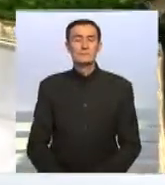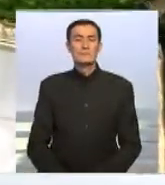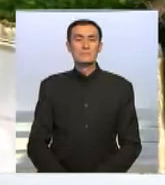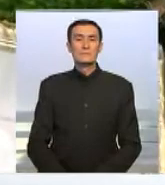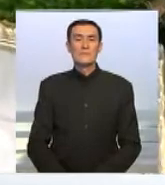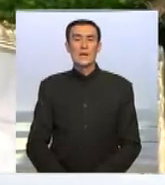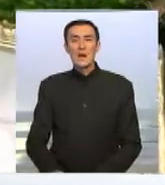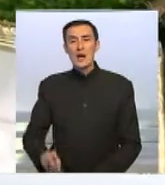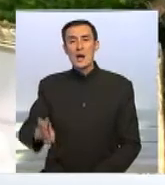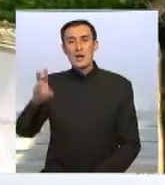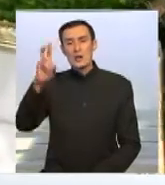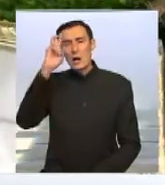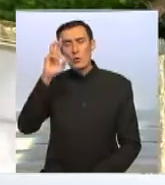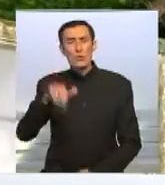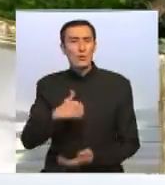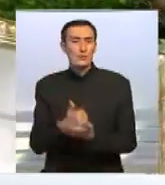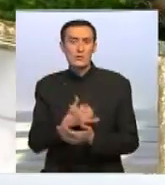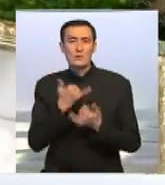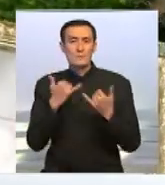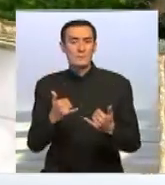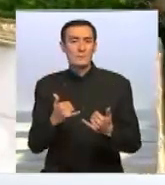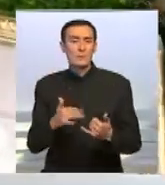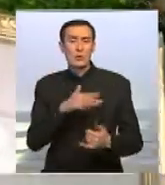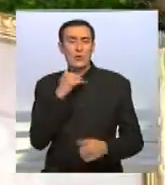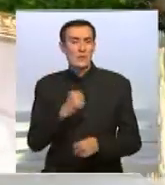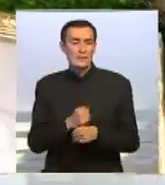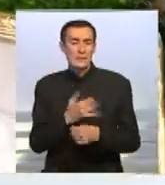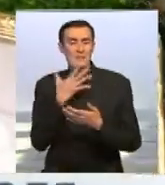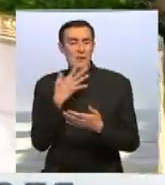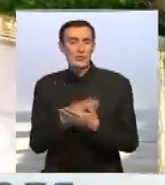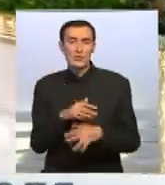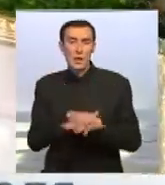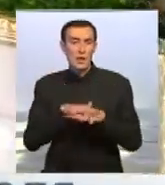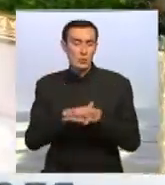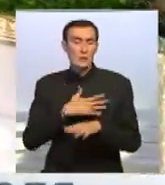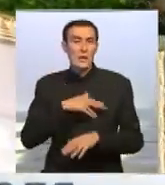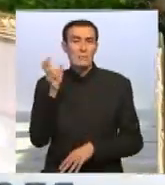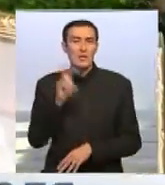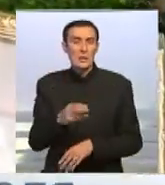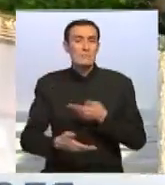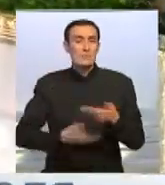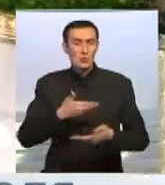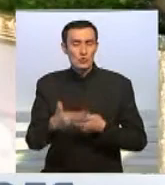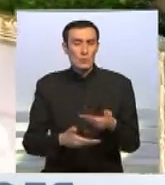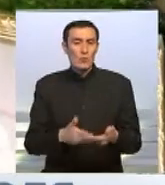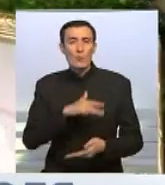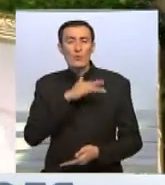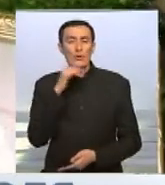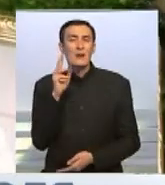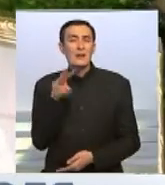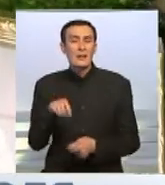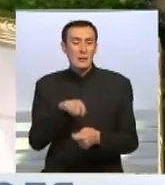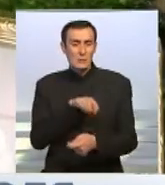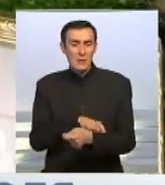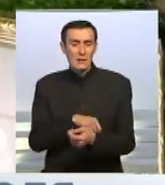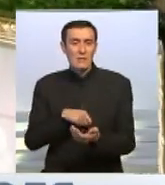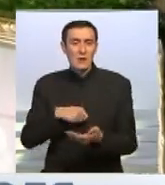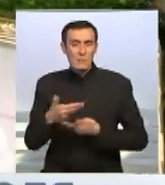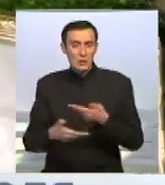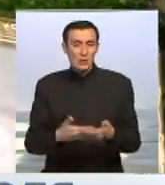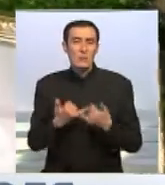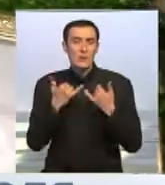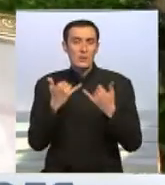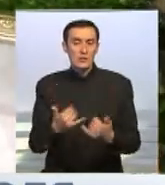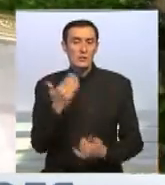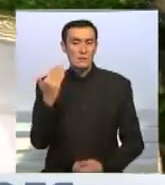5 дней. Король так много сделал для нас, для своего народа. Я пришла сюда пешком, прошла много километров, чтобы